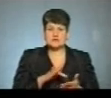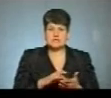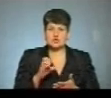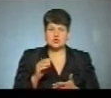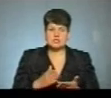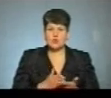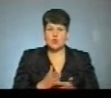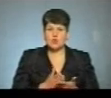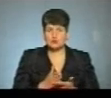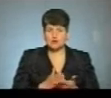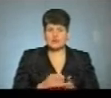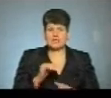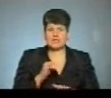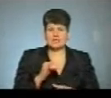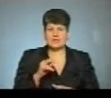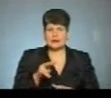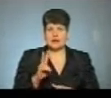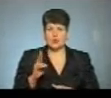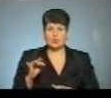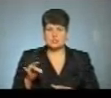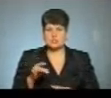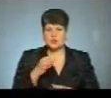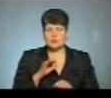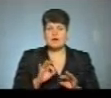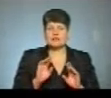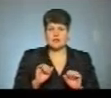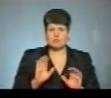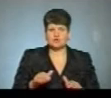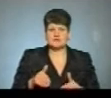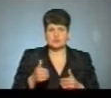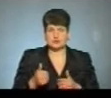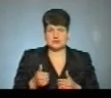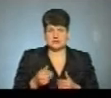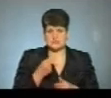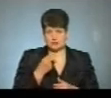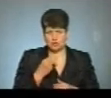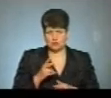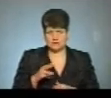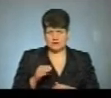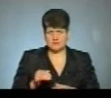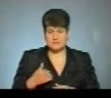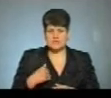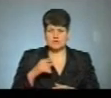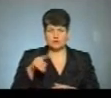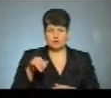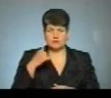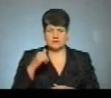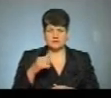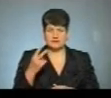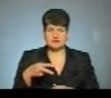обслуговування населення Лілія Кульчицька розповіла, як тернополяни можуть звернутися за продуктами. За нашим номером